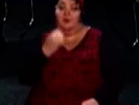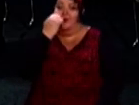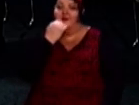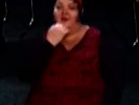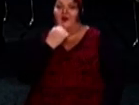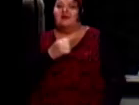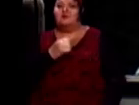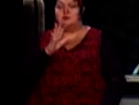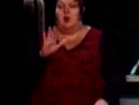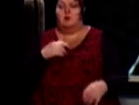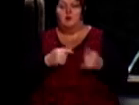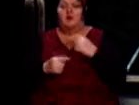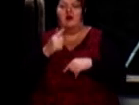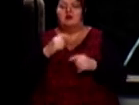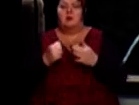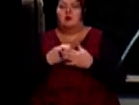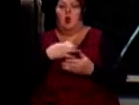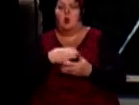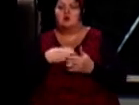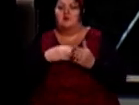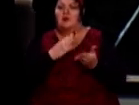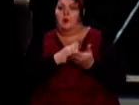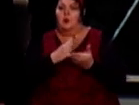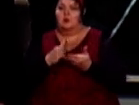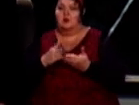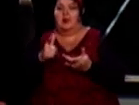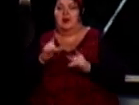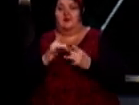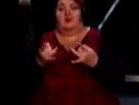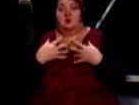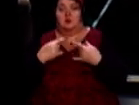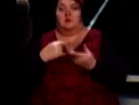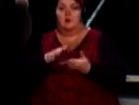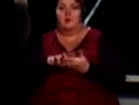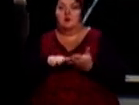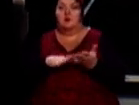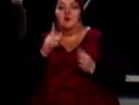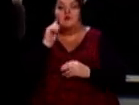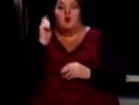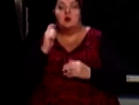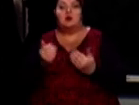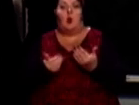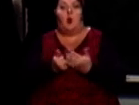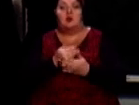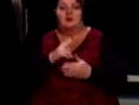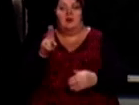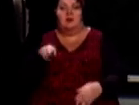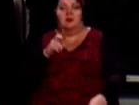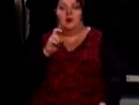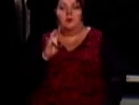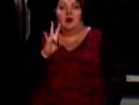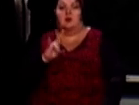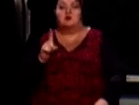час програми ми повернемося до основних пунктів, які ви озвучили. Ми продовжуємо. В Україні оновили державні будівельні норми